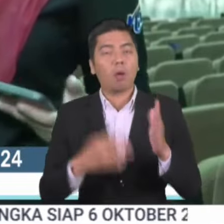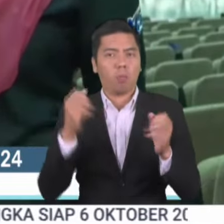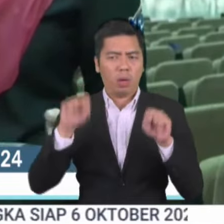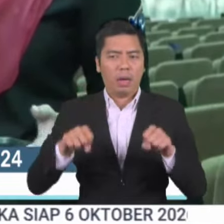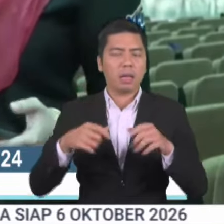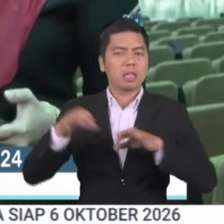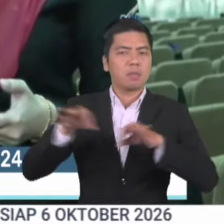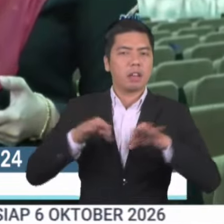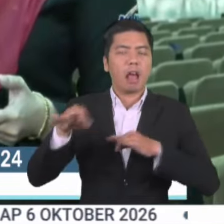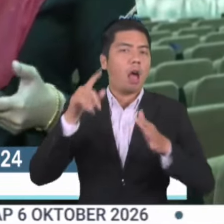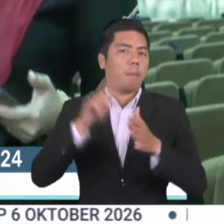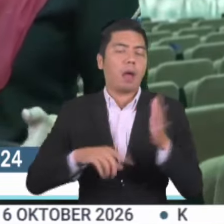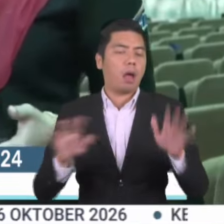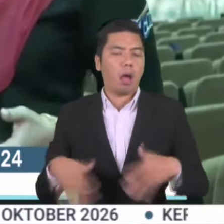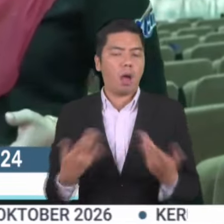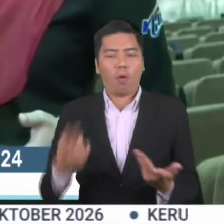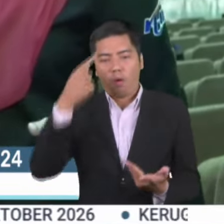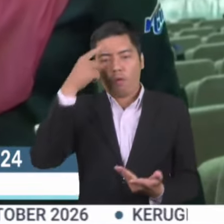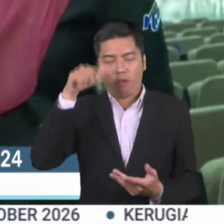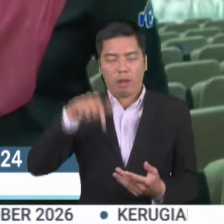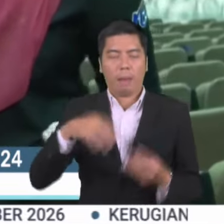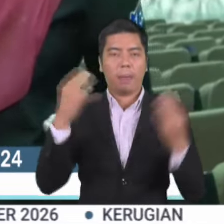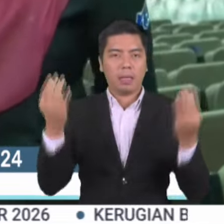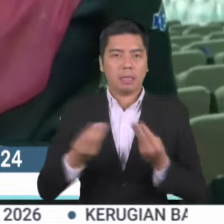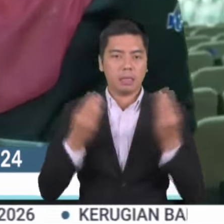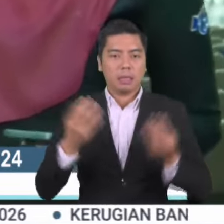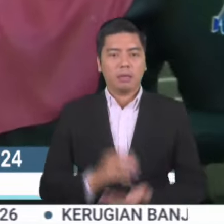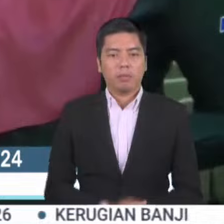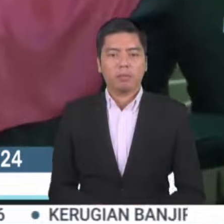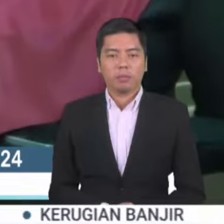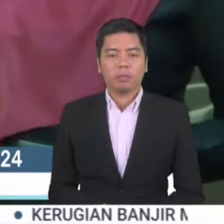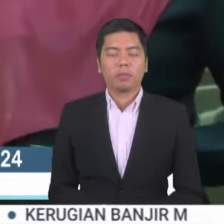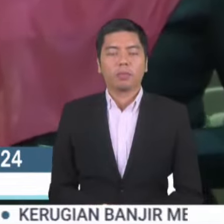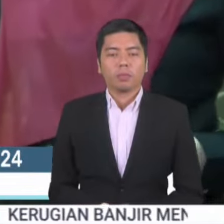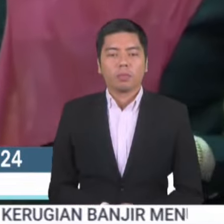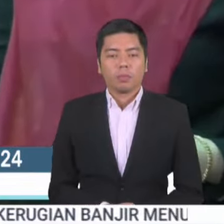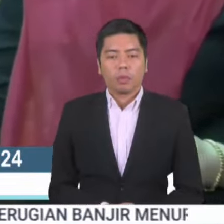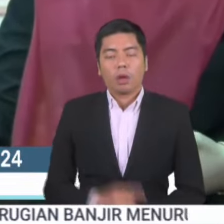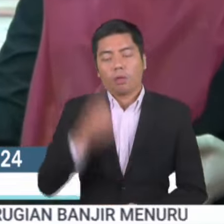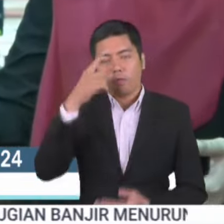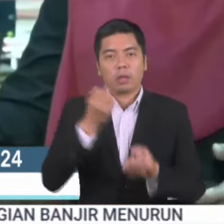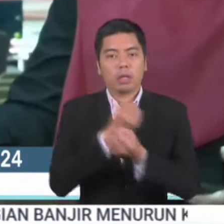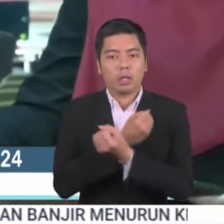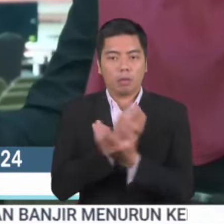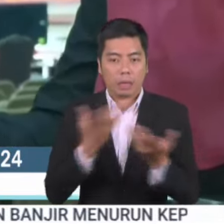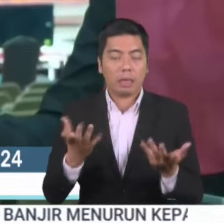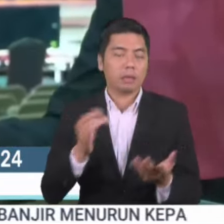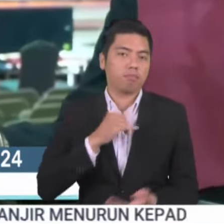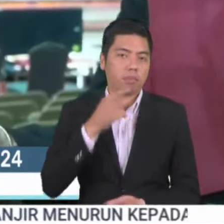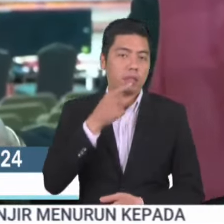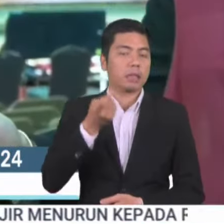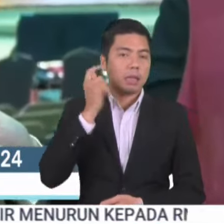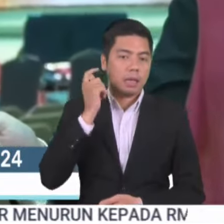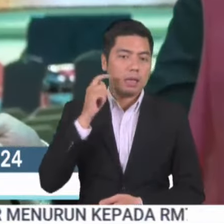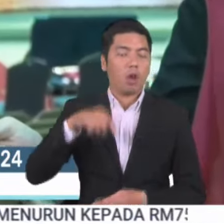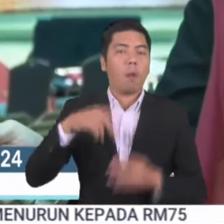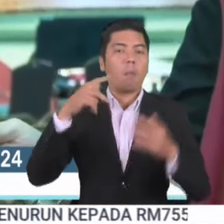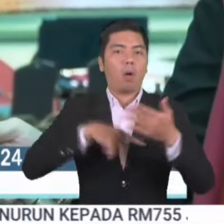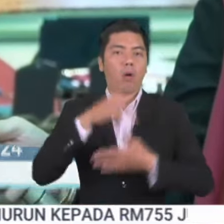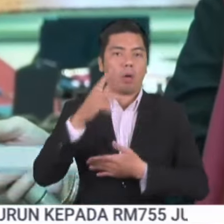jelaskan bagaimana perjalanan MTHQA pada tahun ini Puan. Baik, terima kasih Alisa. Untuk makluman seperti yang Alisa sebutlah, sebab program ini